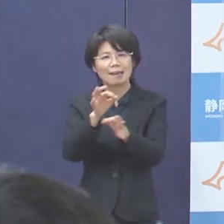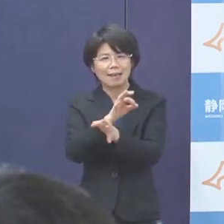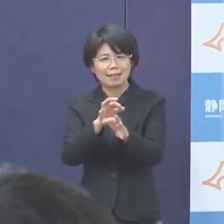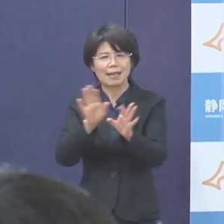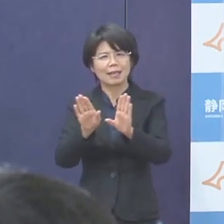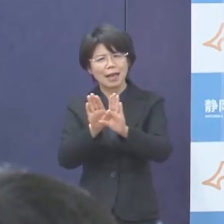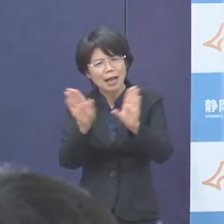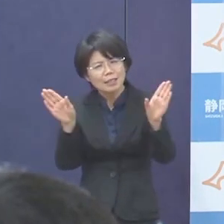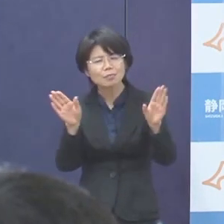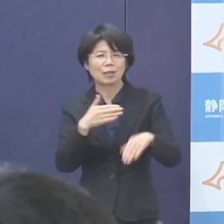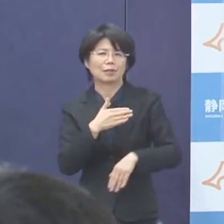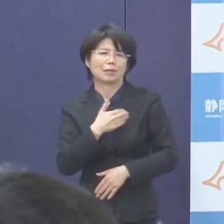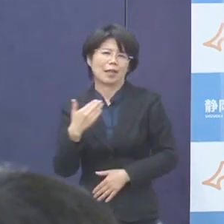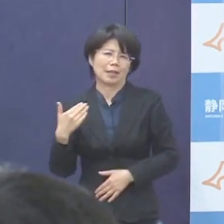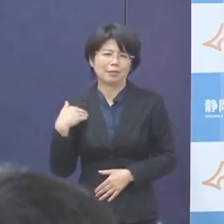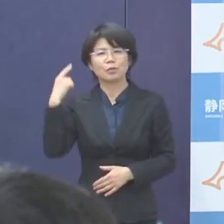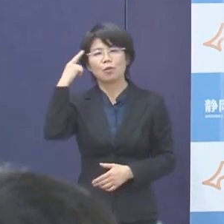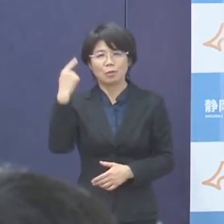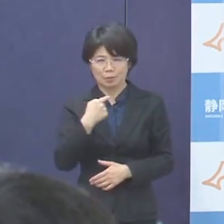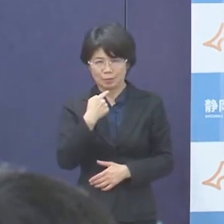対策を徹底して、